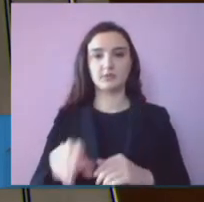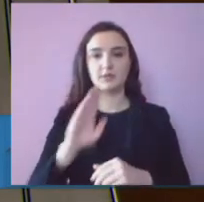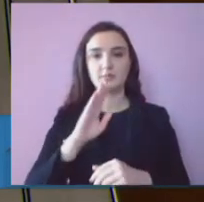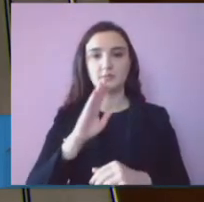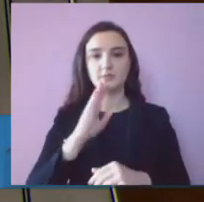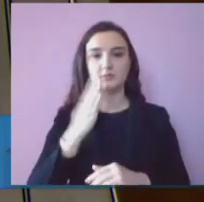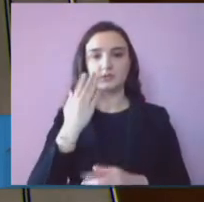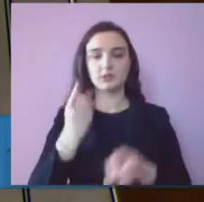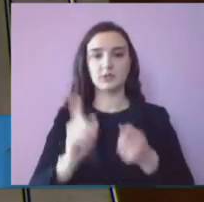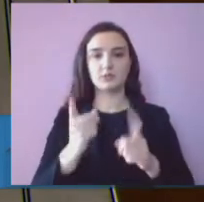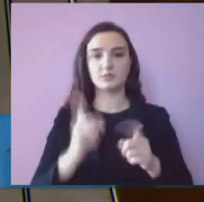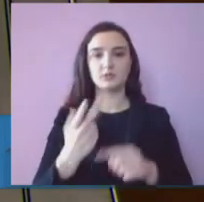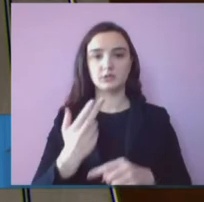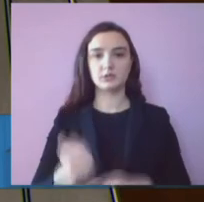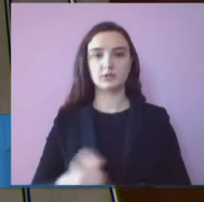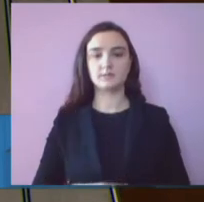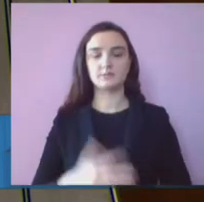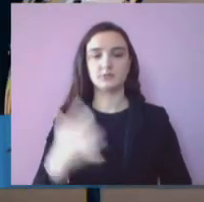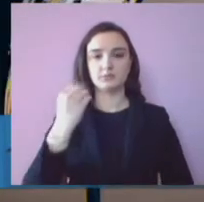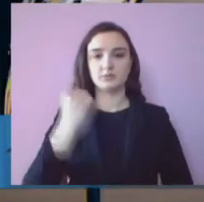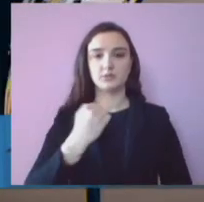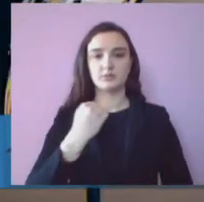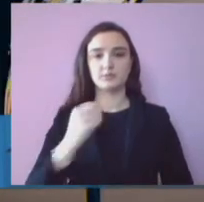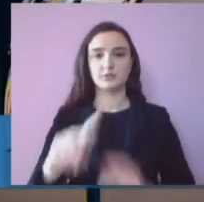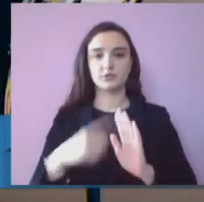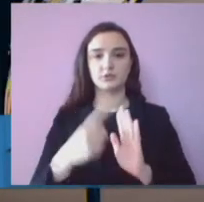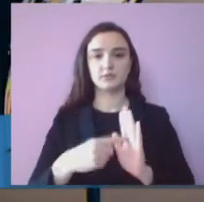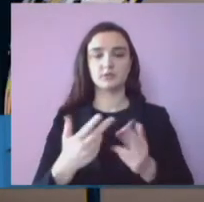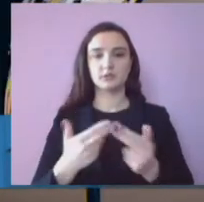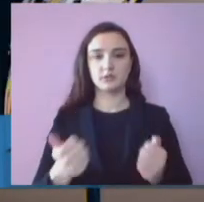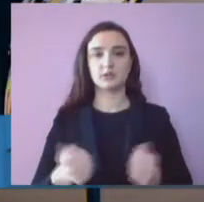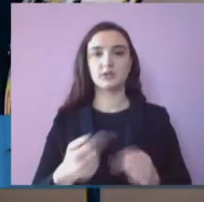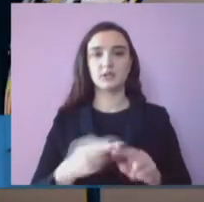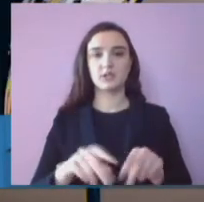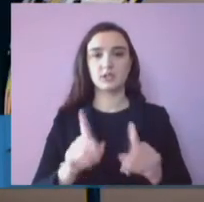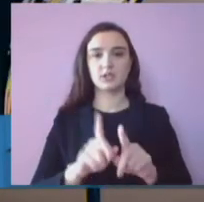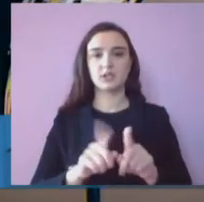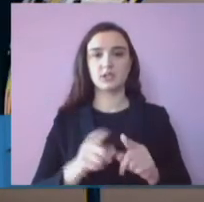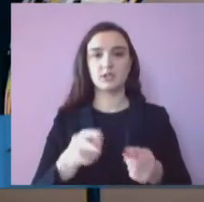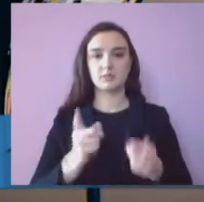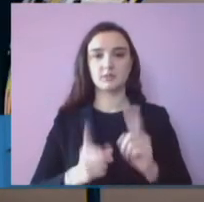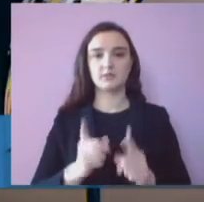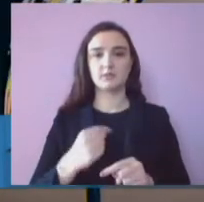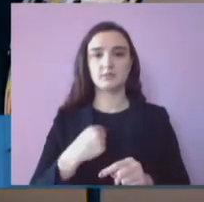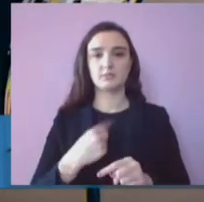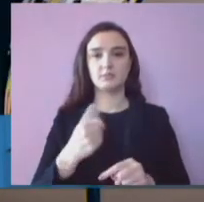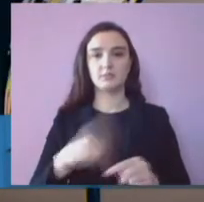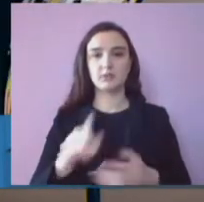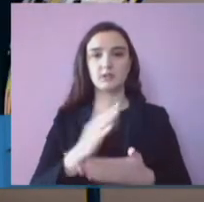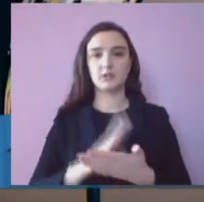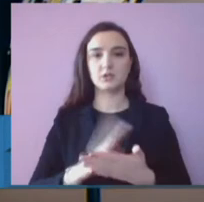რეალურად ფარისებრი. დიდი მადლობა, ჩემო ბატონო. დიახ, ეს ნამდვილად მე ნაწილობრივ წეღარ